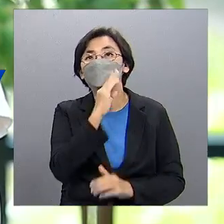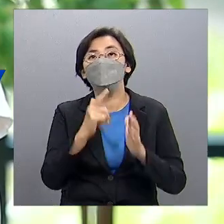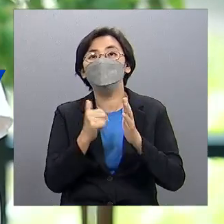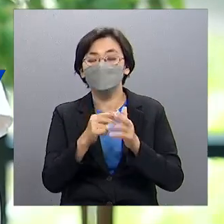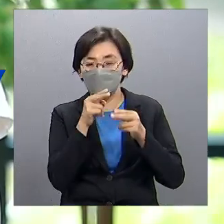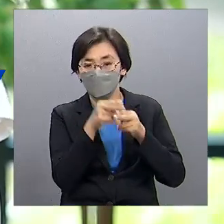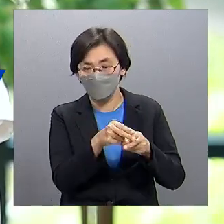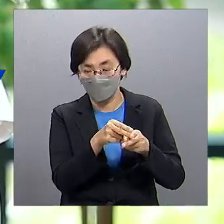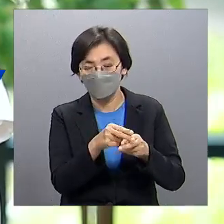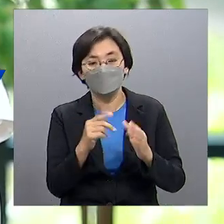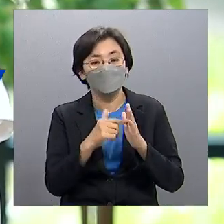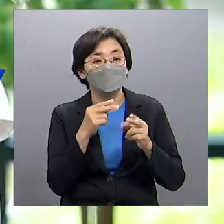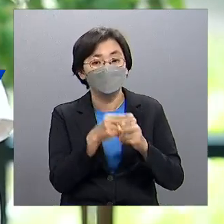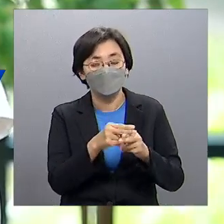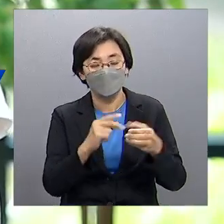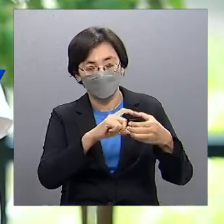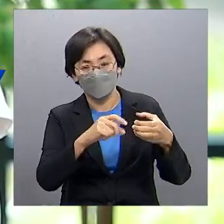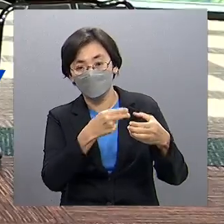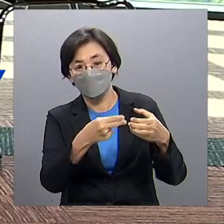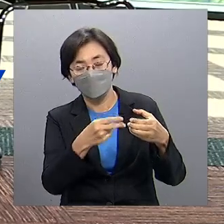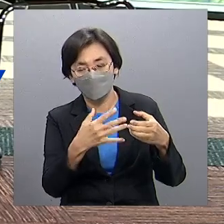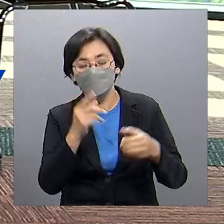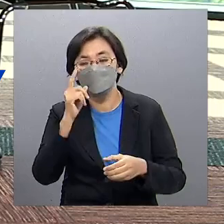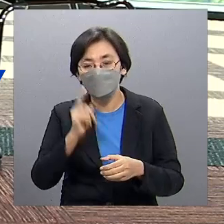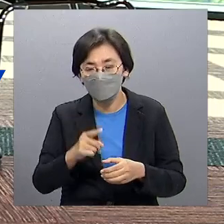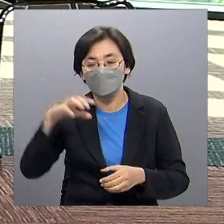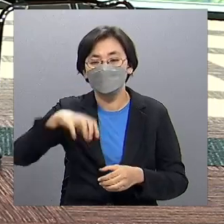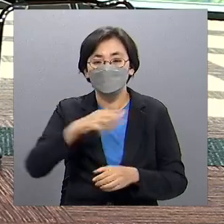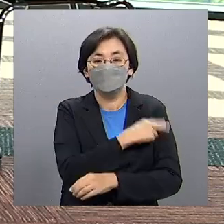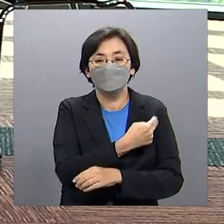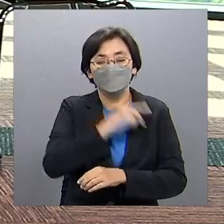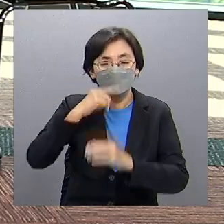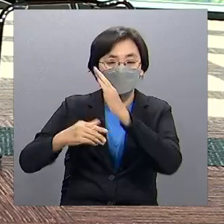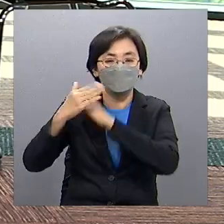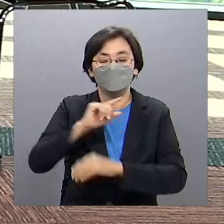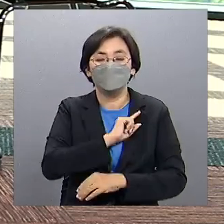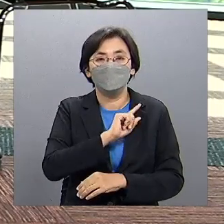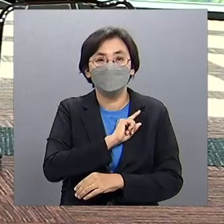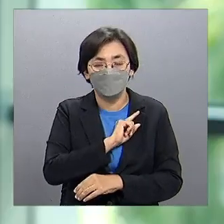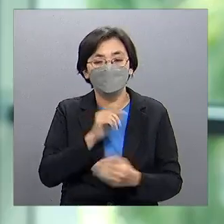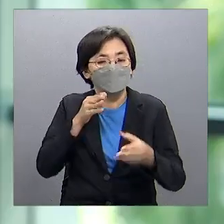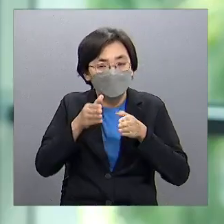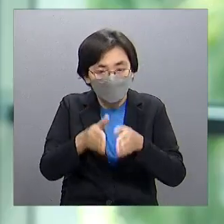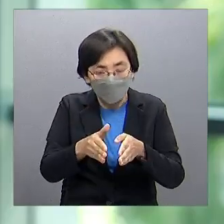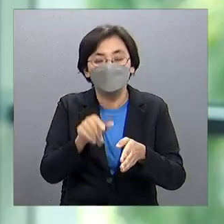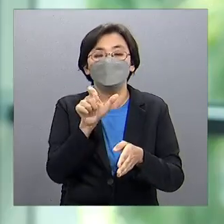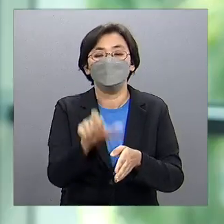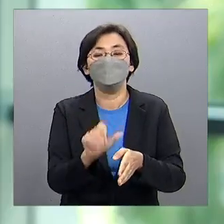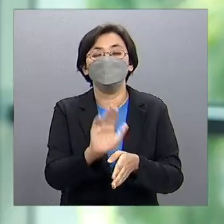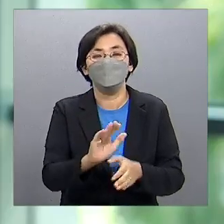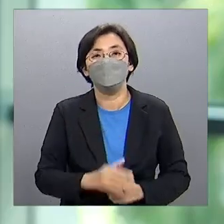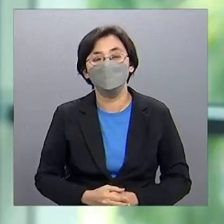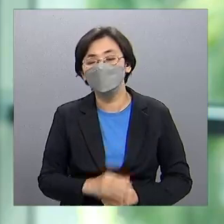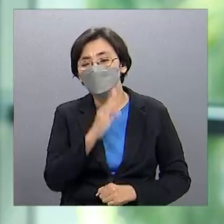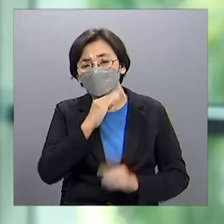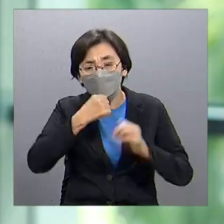ไม่ได้มีฉลากเนี่ยแสดงว่าต้องเป็นยาที่ปรุงโดยแพทย์แผนไทย โดยเฉพาะสำหรับคนไข้คนนั้นเลย โดยเฉพาะครับ และอย่างผู้สูงอายุนะคะถ้า